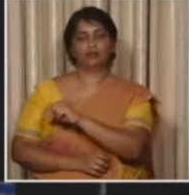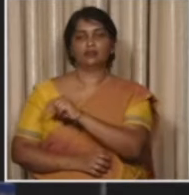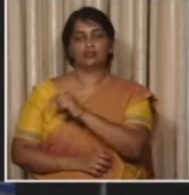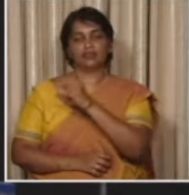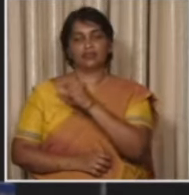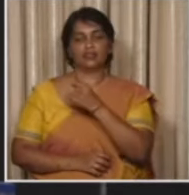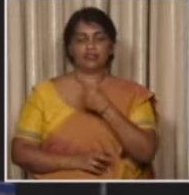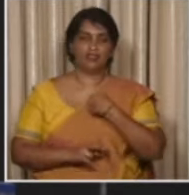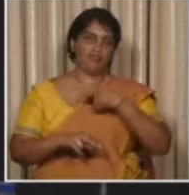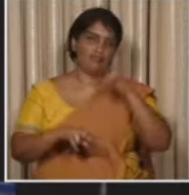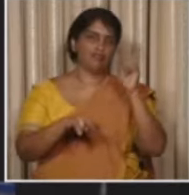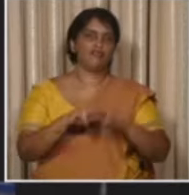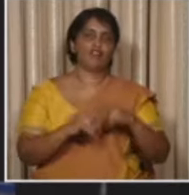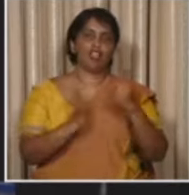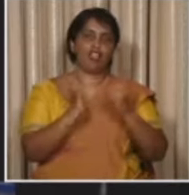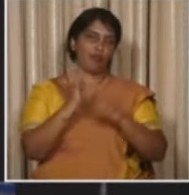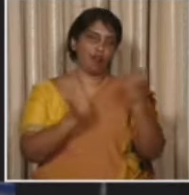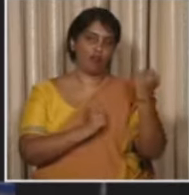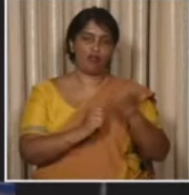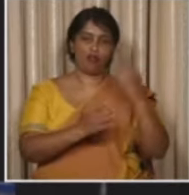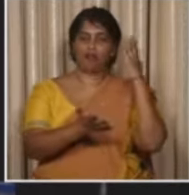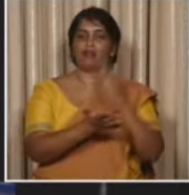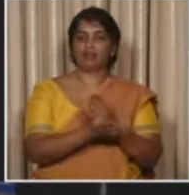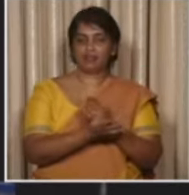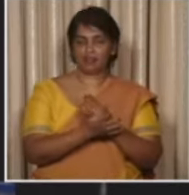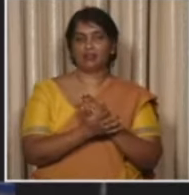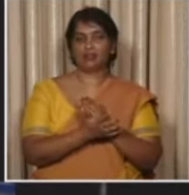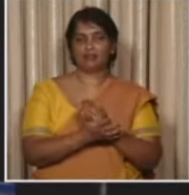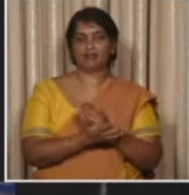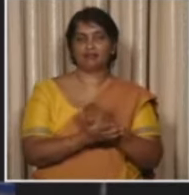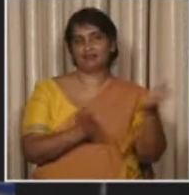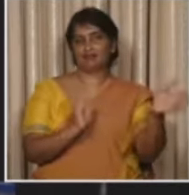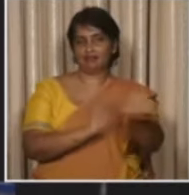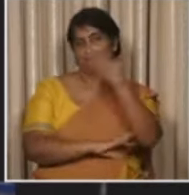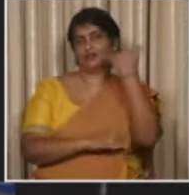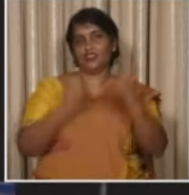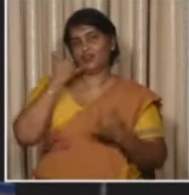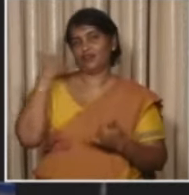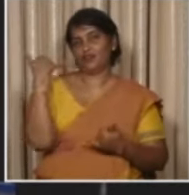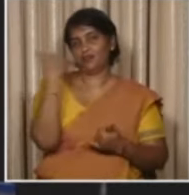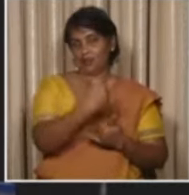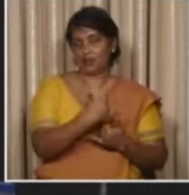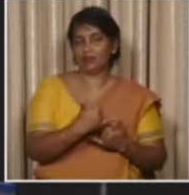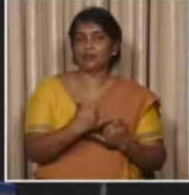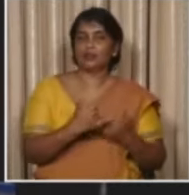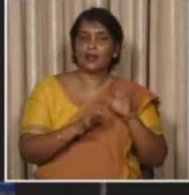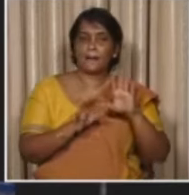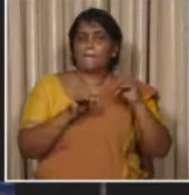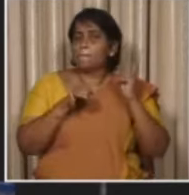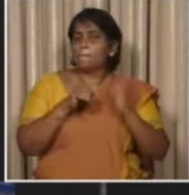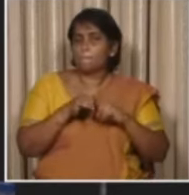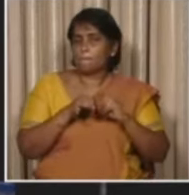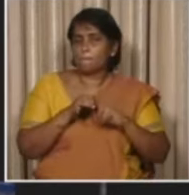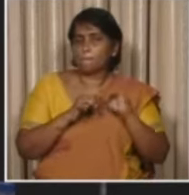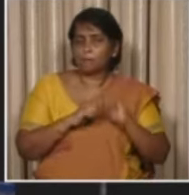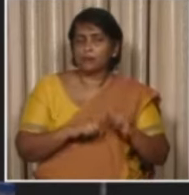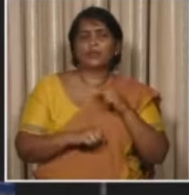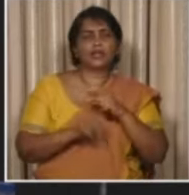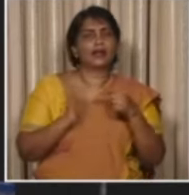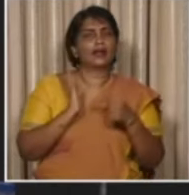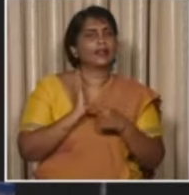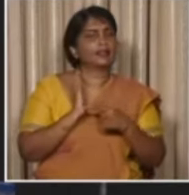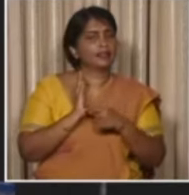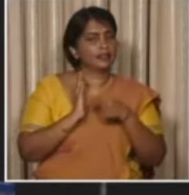හිතවත් එක්කෙනෙක්ගේ ලොරියක් නතර කරලා තියෙනවා මේක මෙතනින් පිටමං කරන්න කියලා. දැන් ප්‍රශ්නේ තියෙන්නේ ඇයි දේශබන්දු